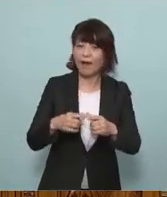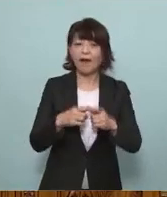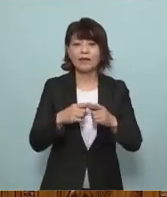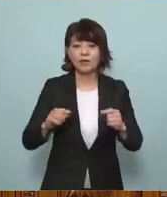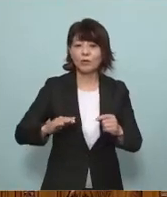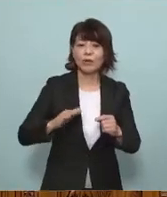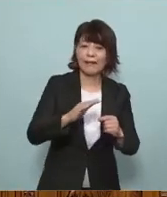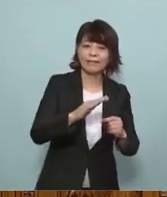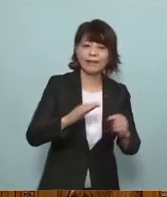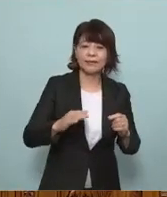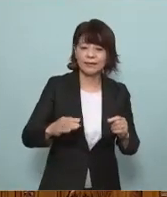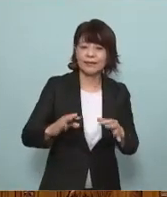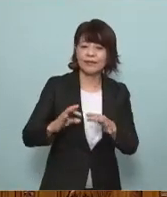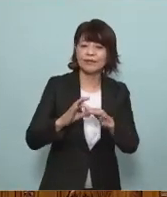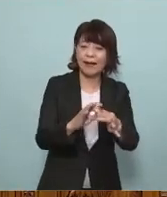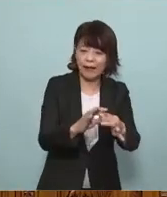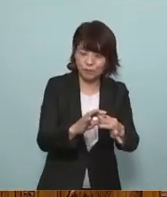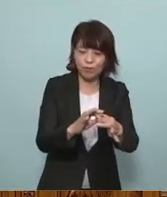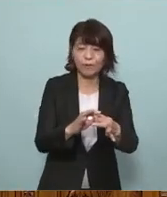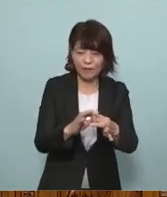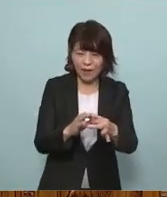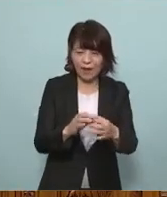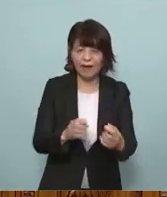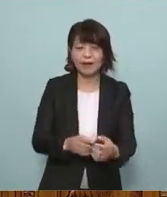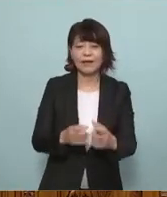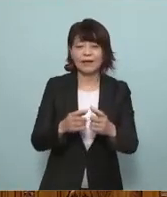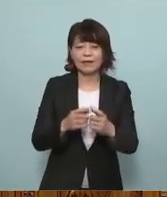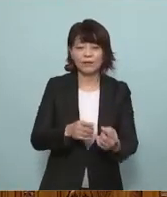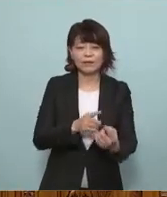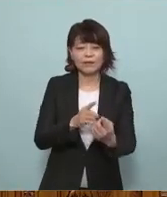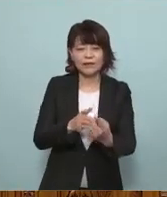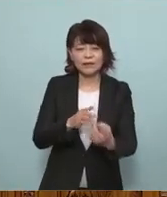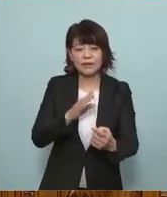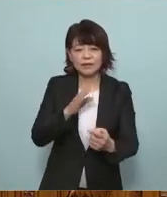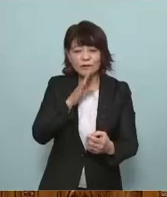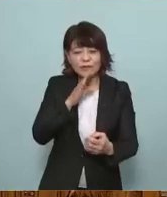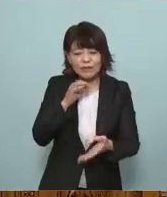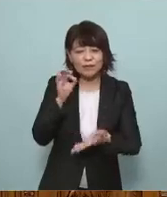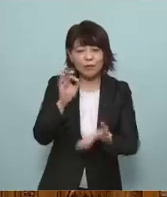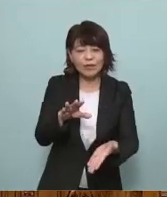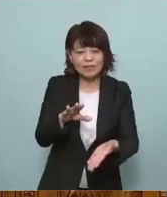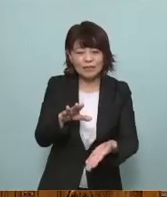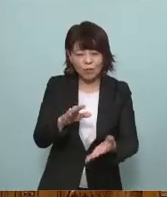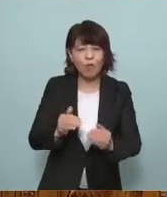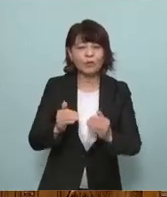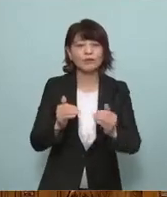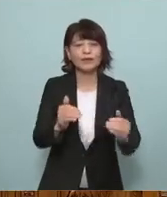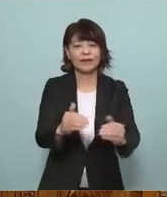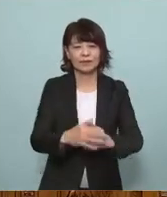展につながるような対日直接投資を戦略的に推進してまいります。